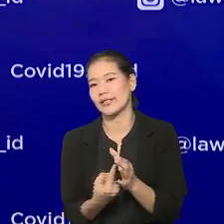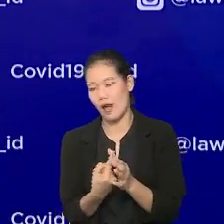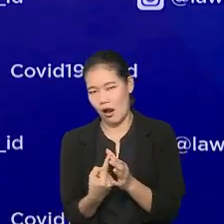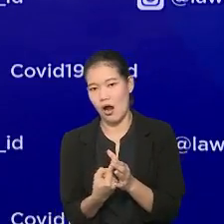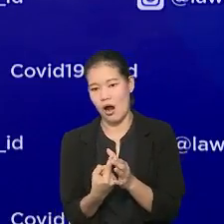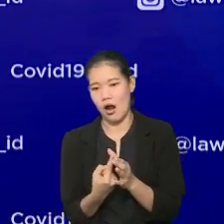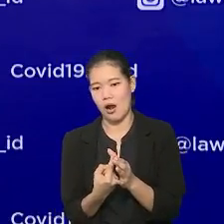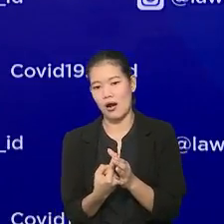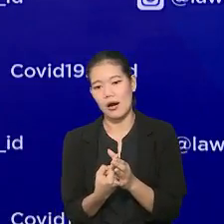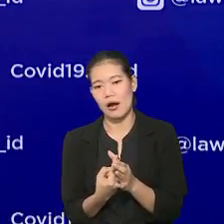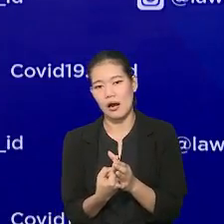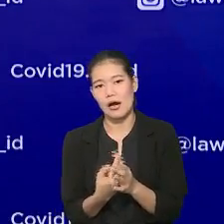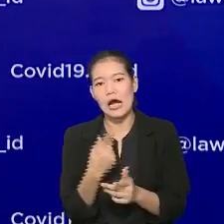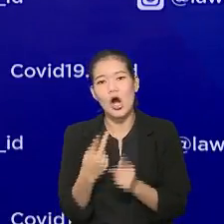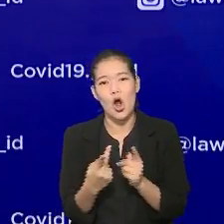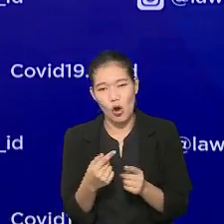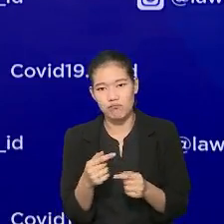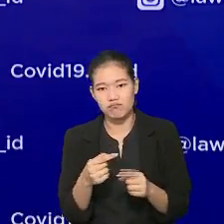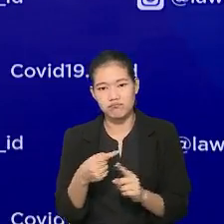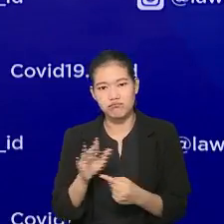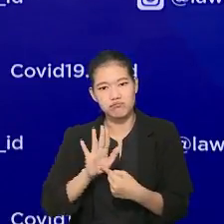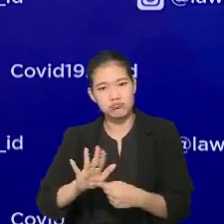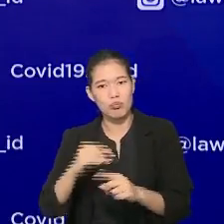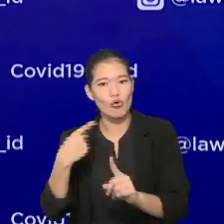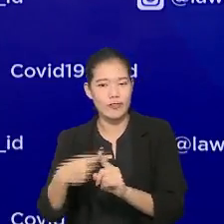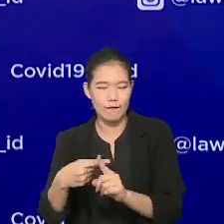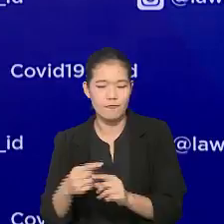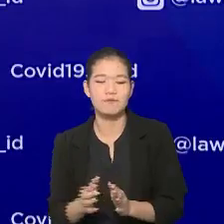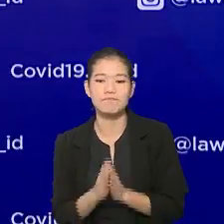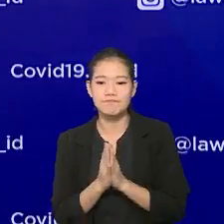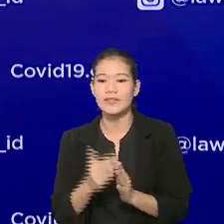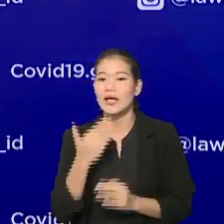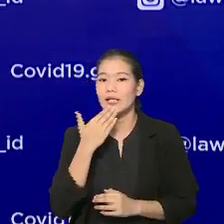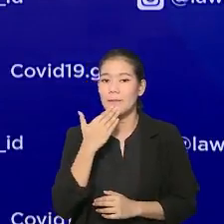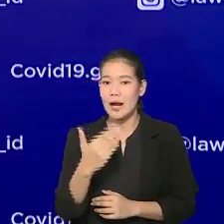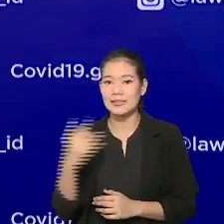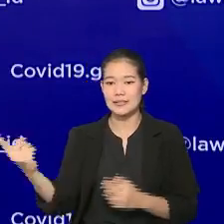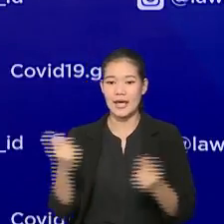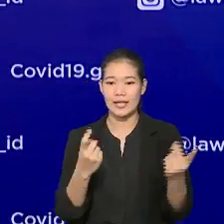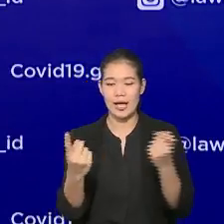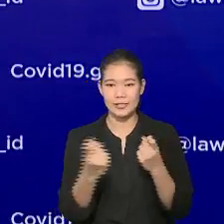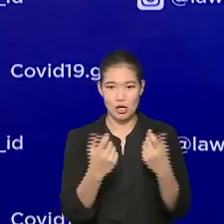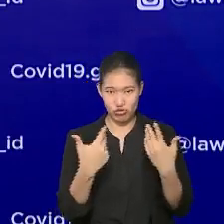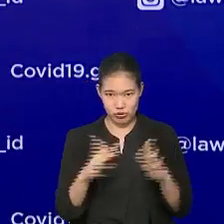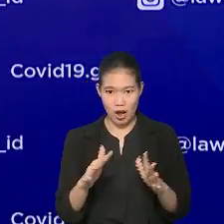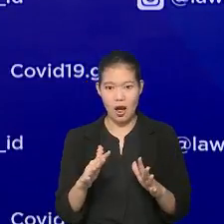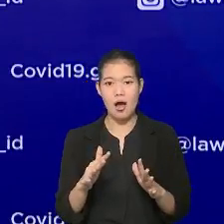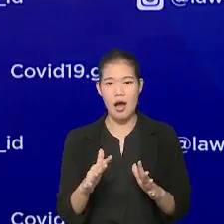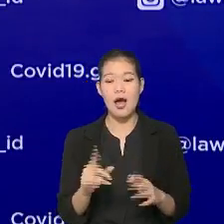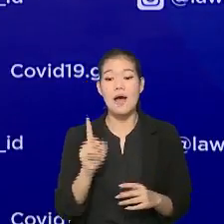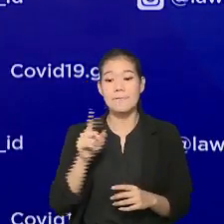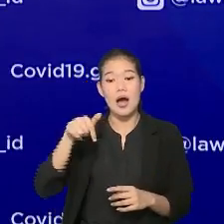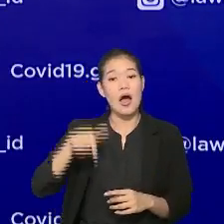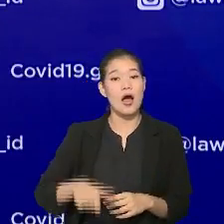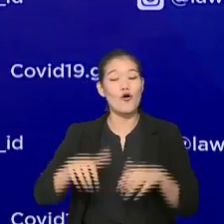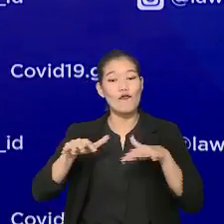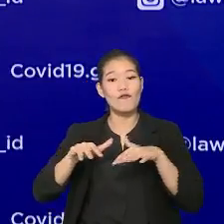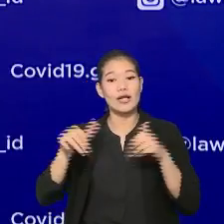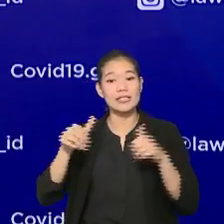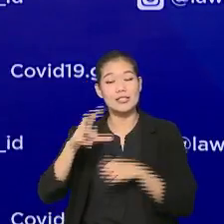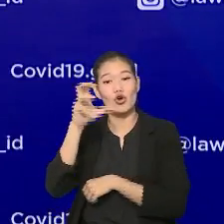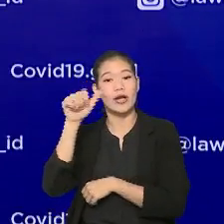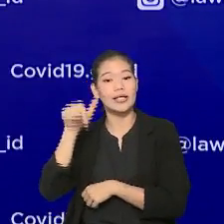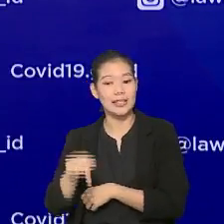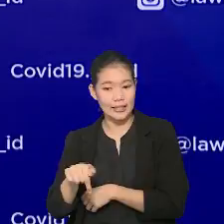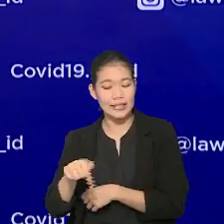atau isolasi jika positif. Terima kasih atas pertanyaan dari rekan-rekan media. Dengan demikian konferensi pers pada